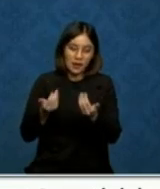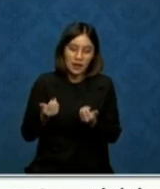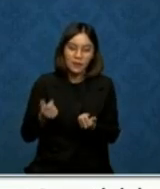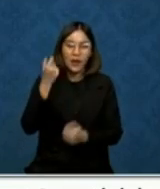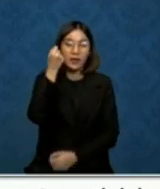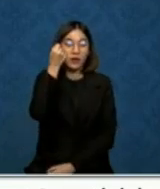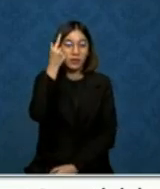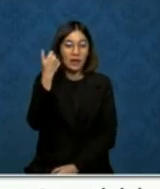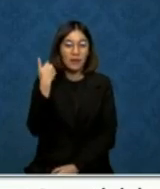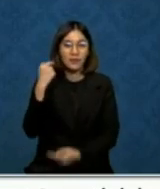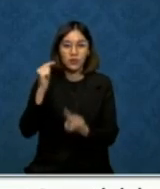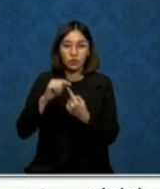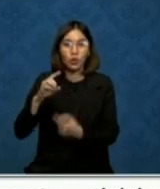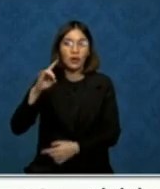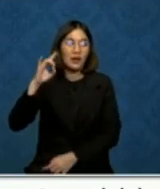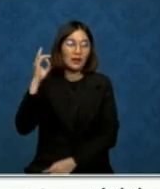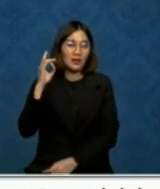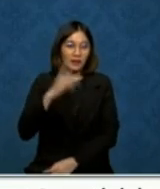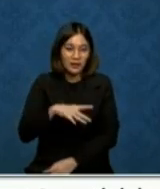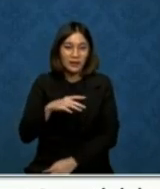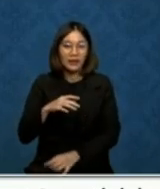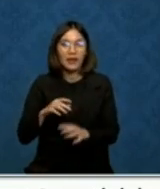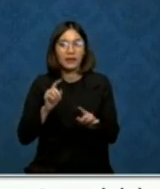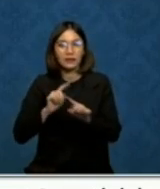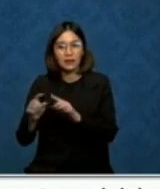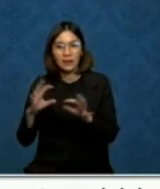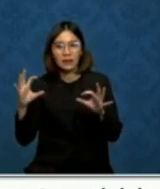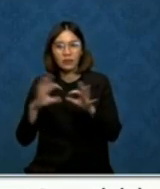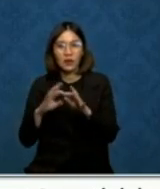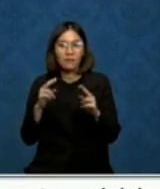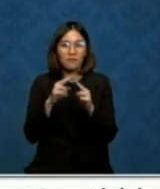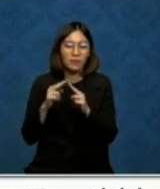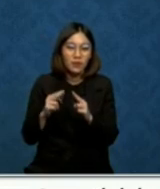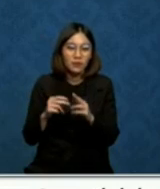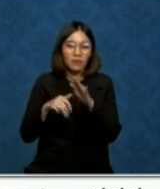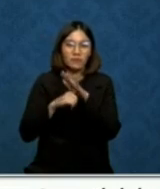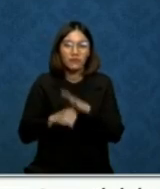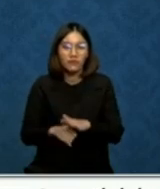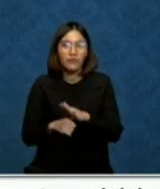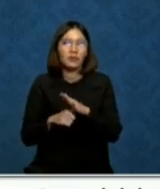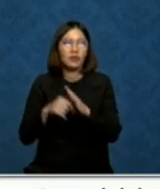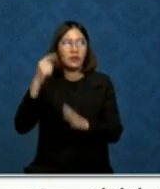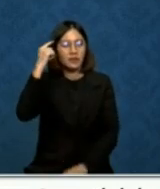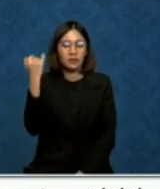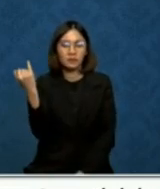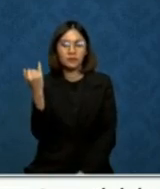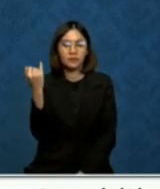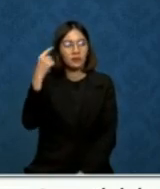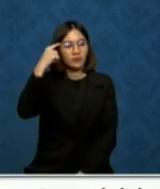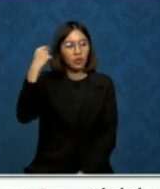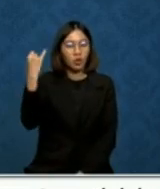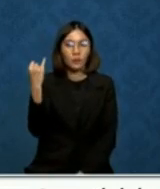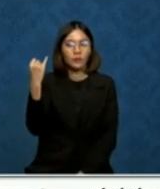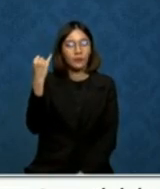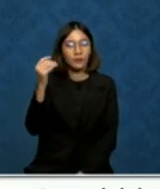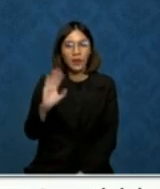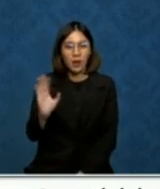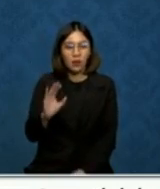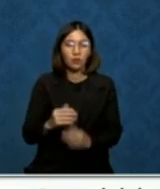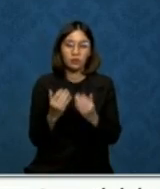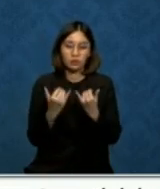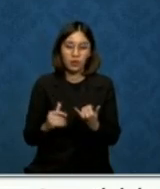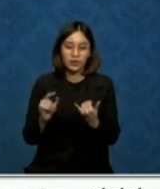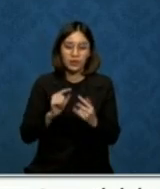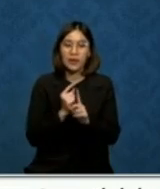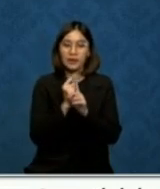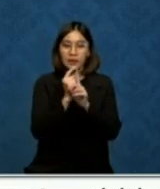ความเข้าใจถึงความร้ายแรงของการคุกคามทางเพศและปราศจากอคติต่อ ่อผู้กระทำค่ะท่านปัจจุบันค่ะ